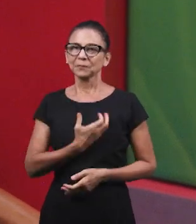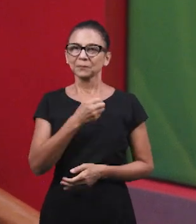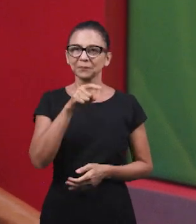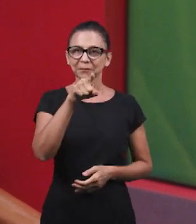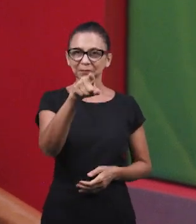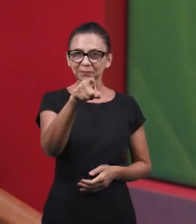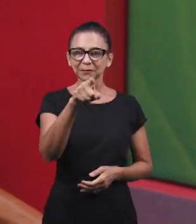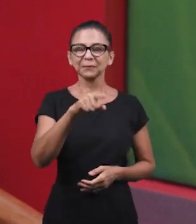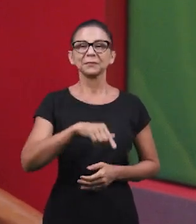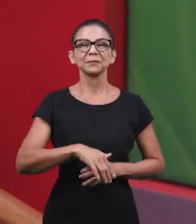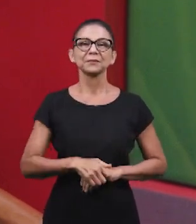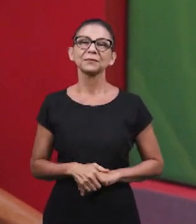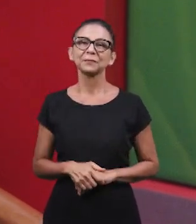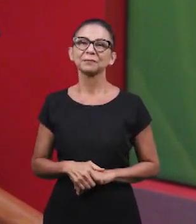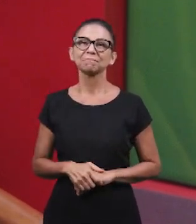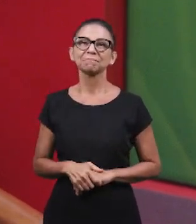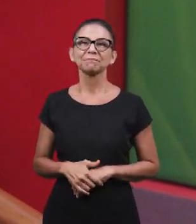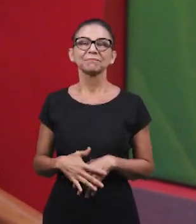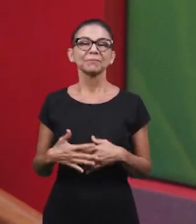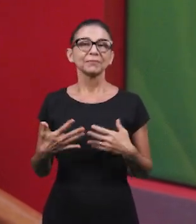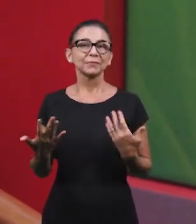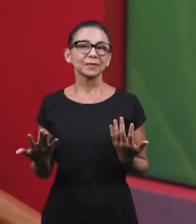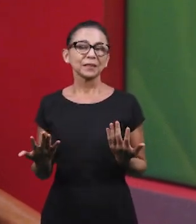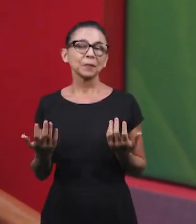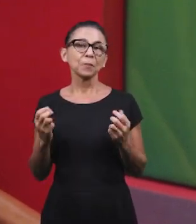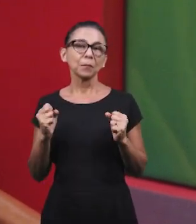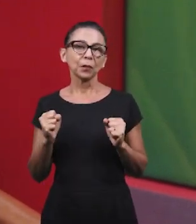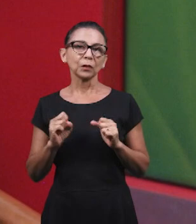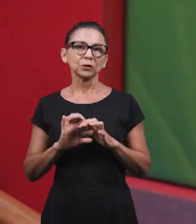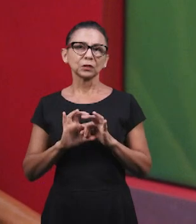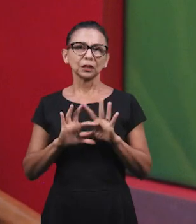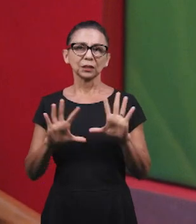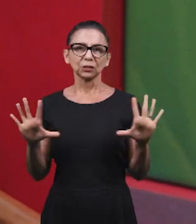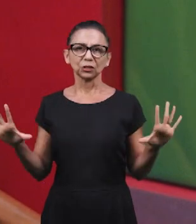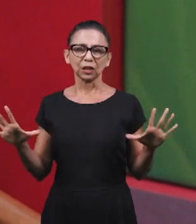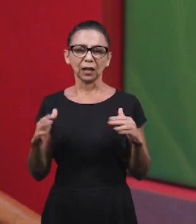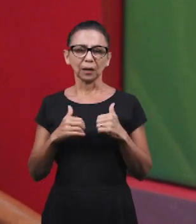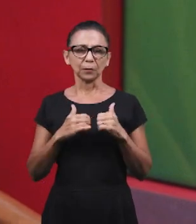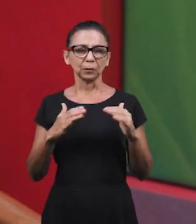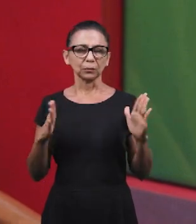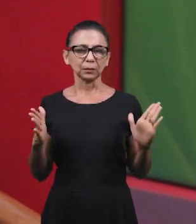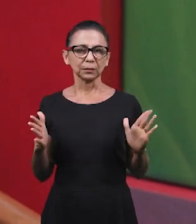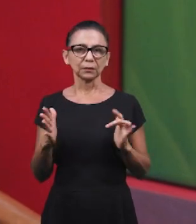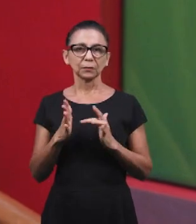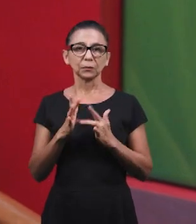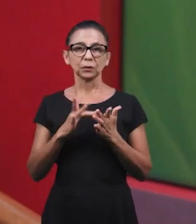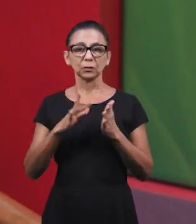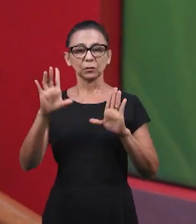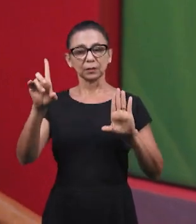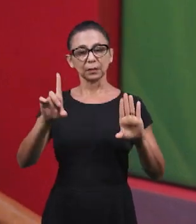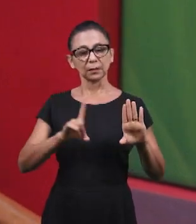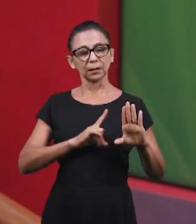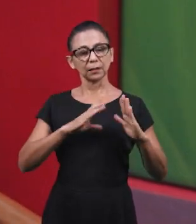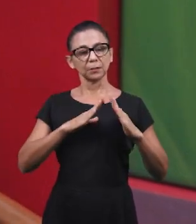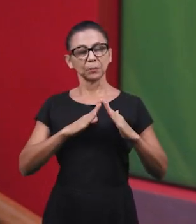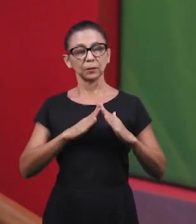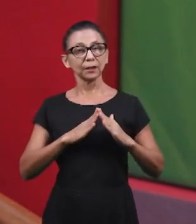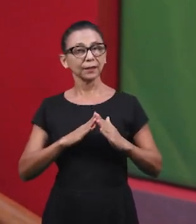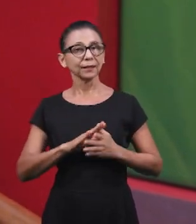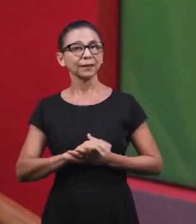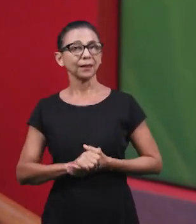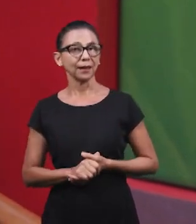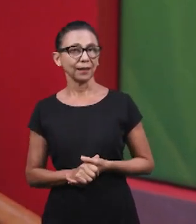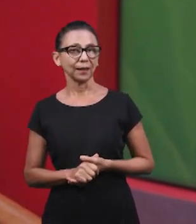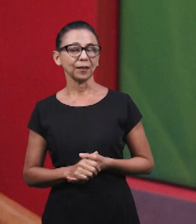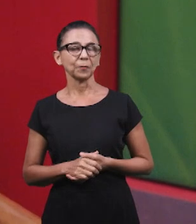Père. Rahab a été préservé. Celui qui croit en Jésus, il laisse entrer dans sa vie, aussi sera préservé et